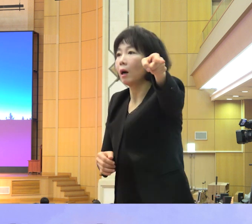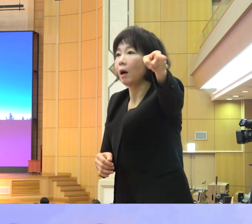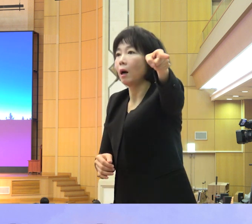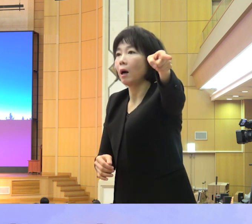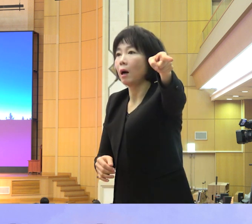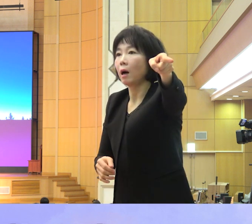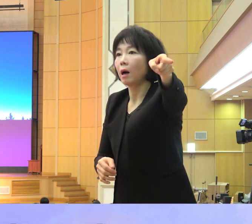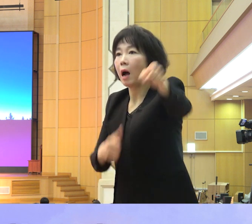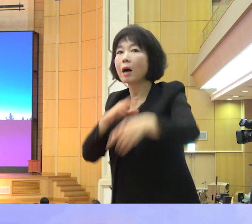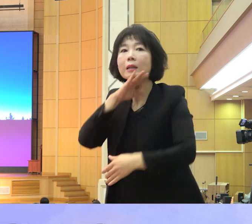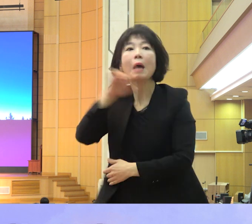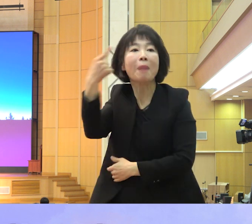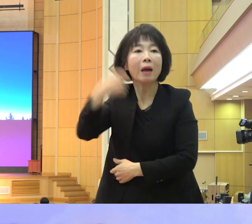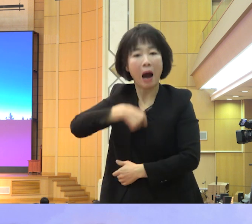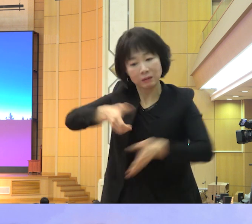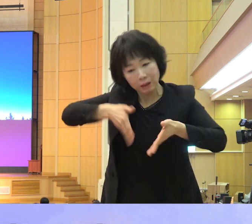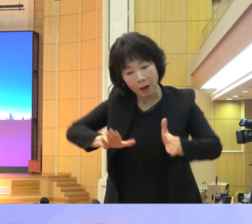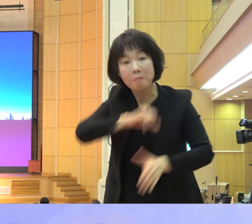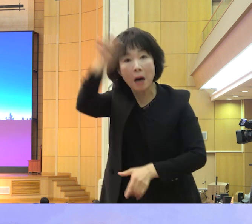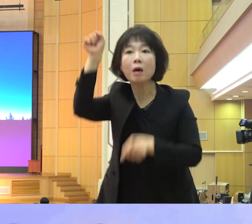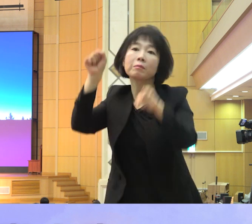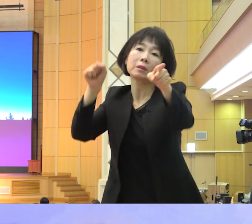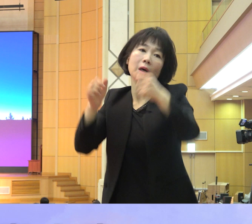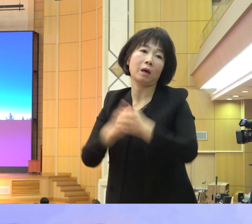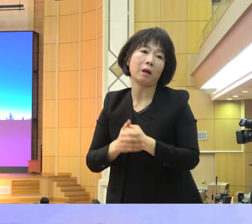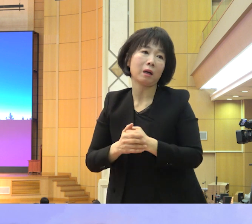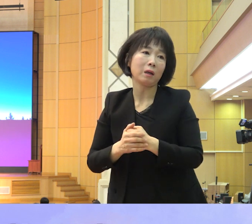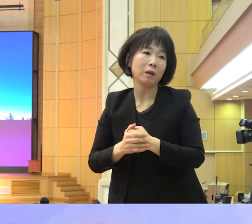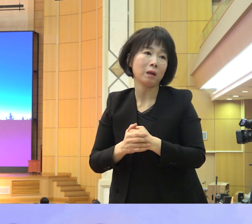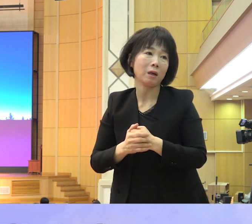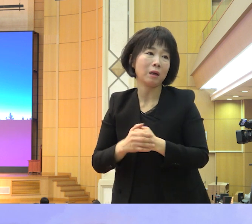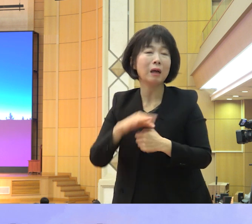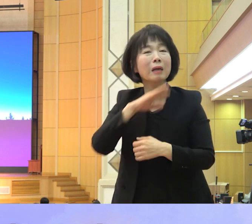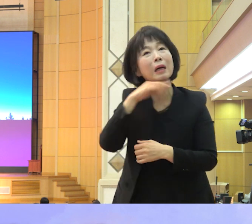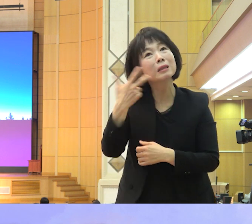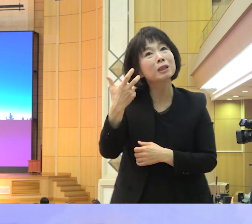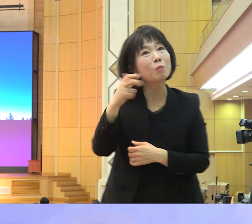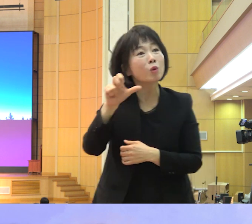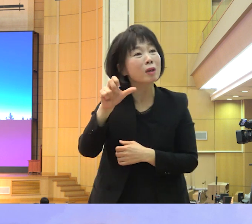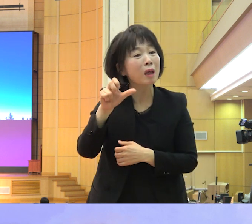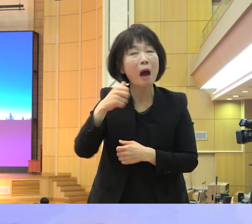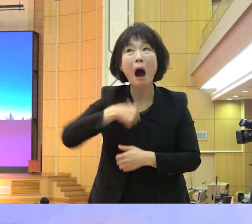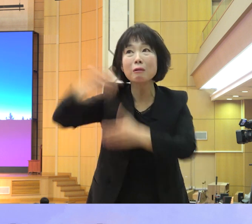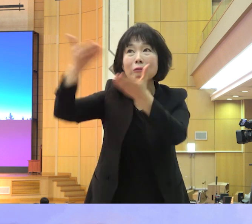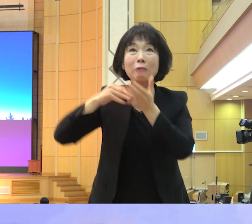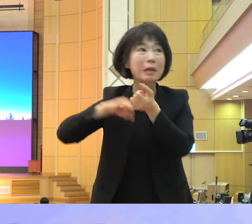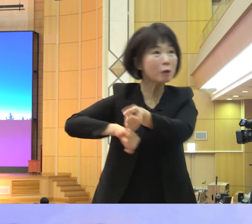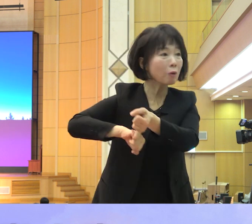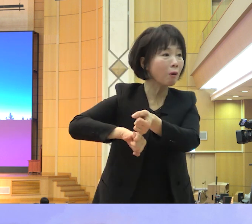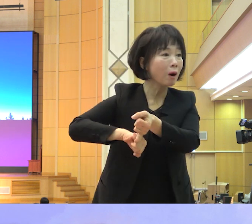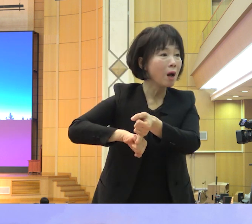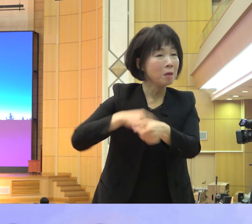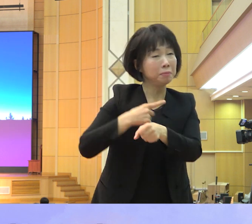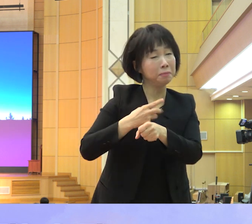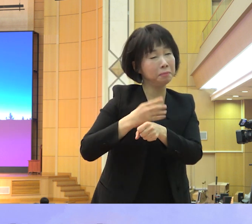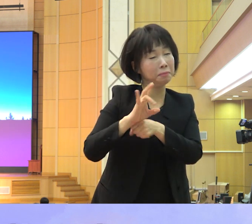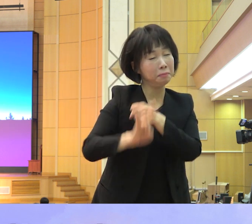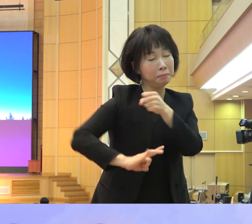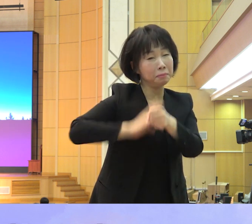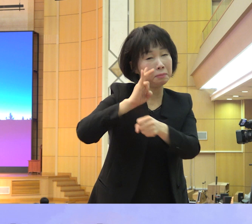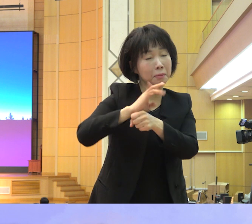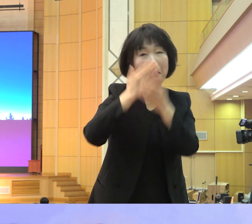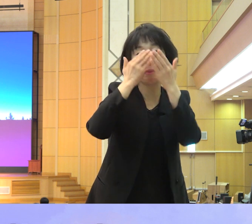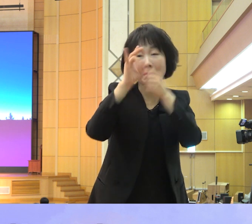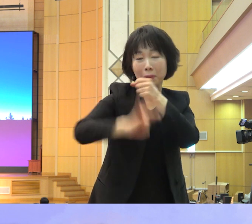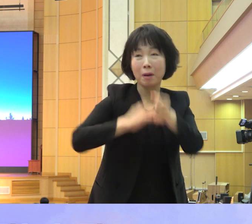하나님이 아들 준다고 약속받은 지 24년이 지났는데도 아들 낳을 수 있는 징조가 전혀 보이지